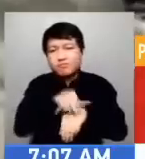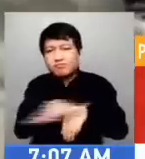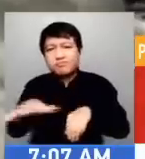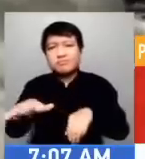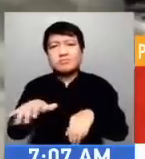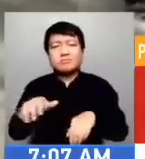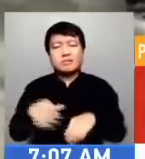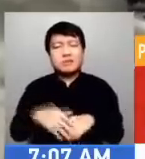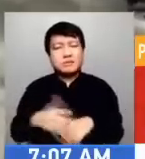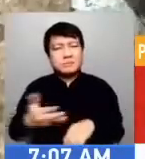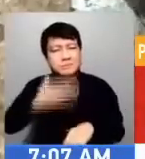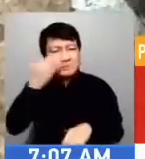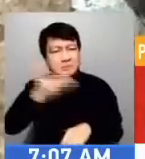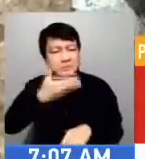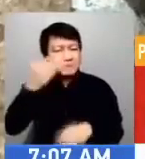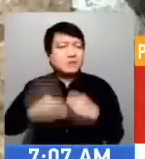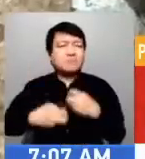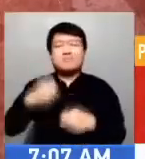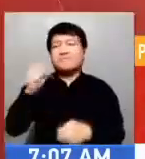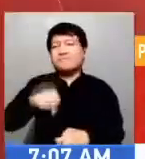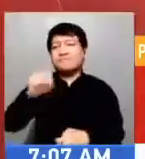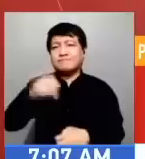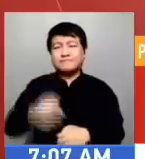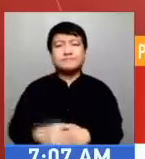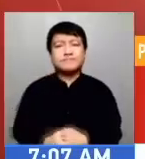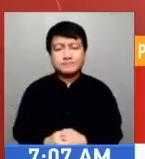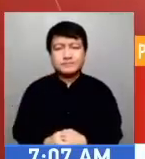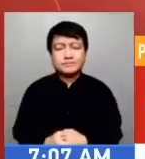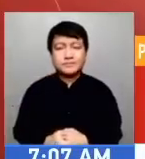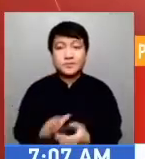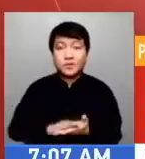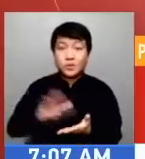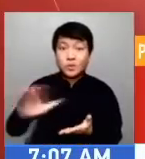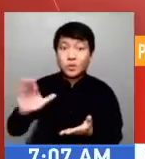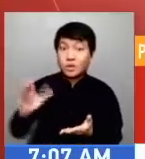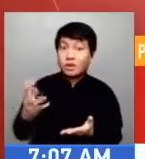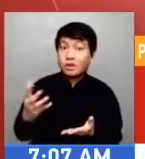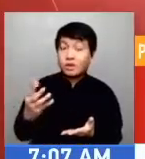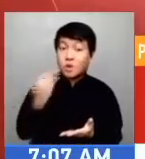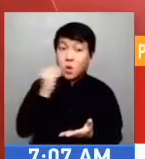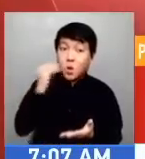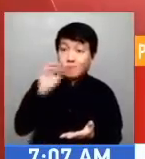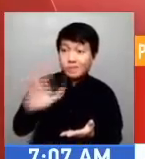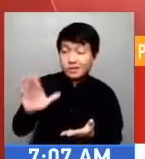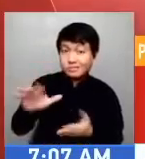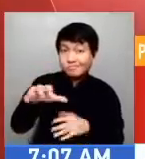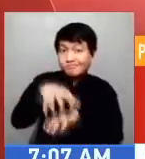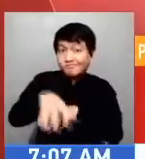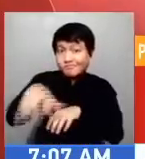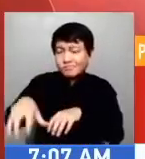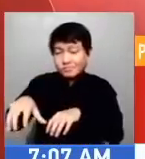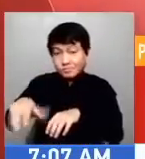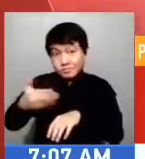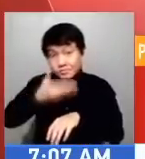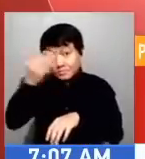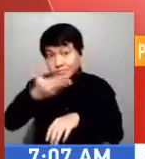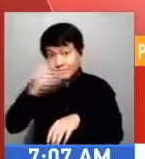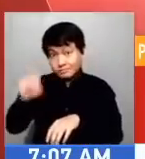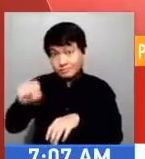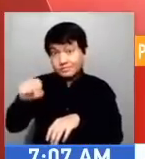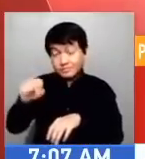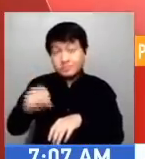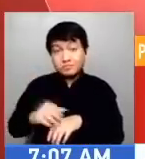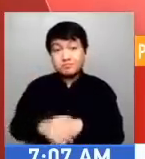amoy niya. So yung mismo sa inyong lugar, Mayor, talaga na aamoy niyo yung masangsang na amoy dahil doon sa oil